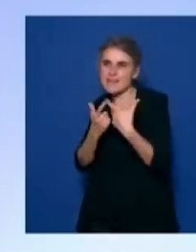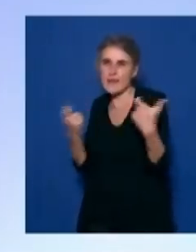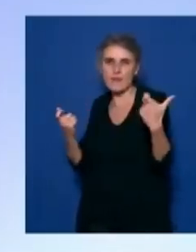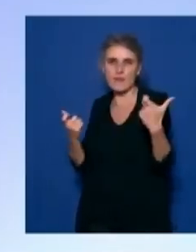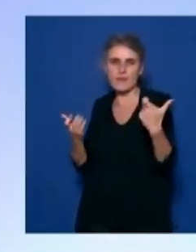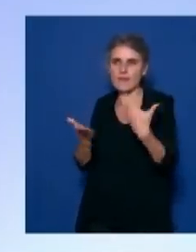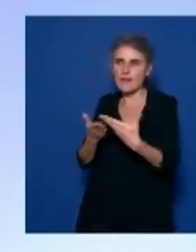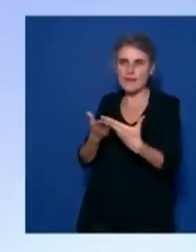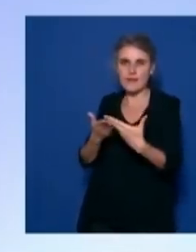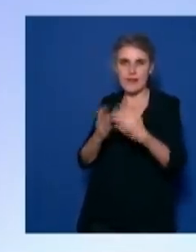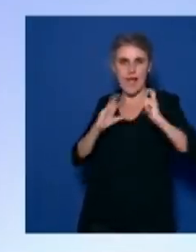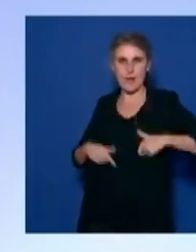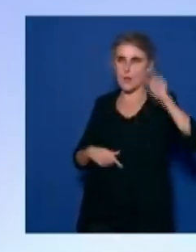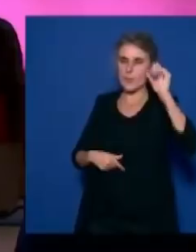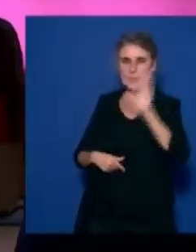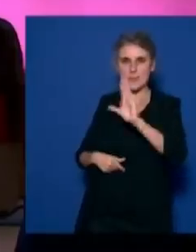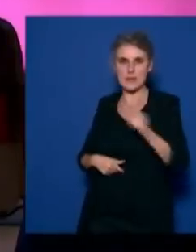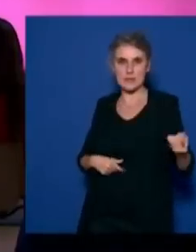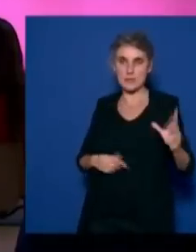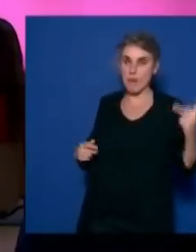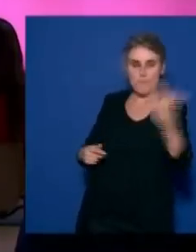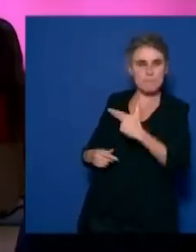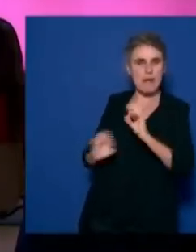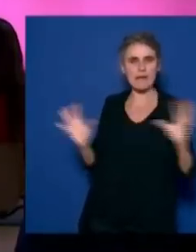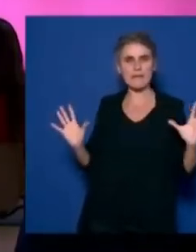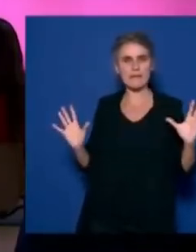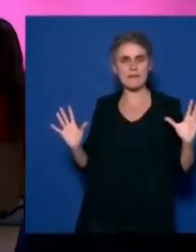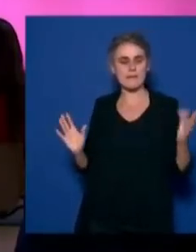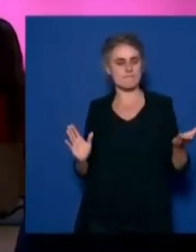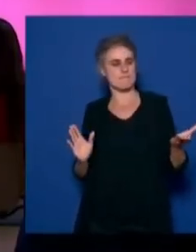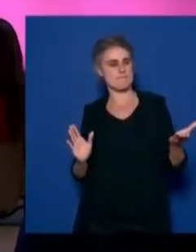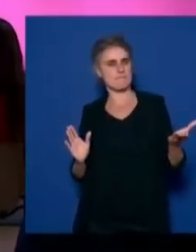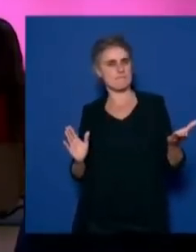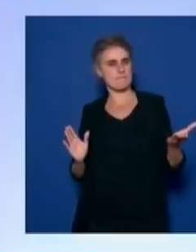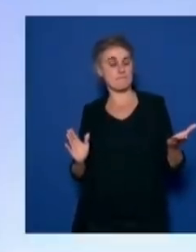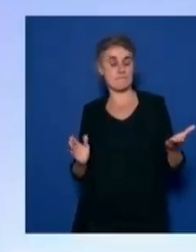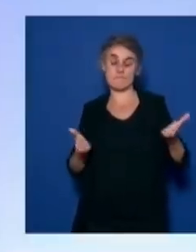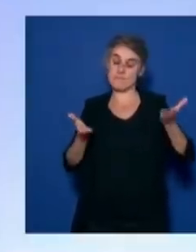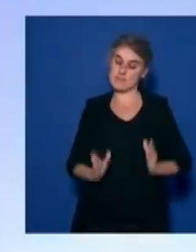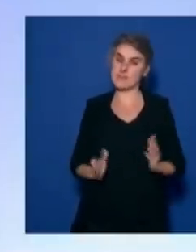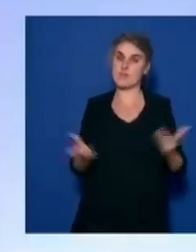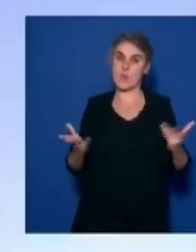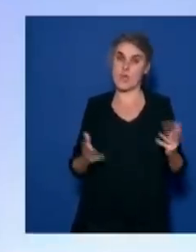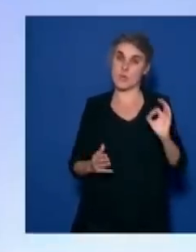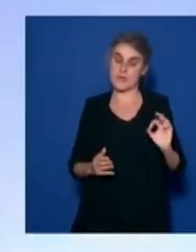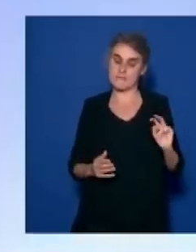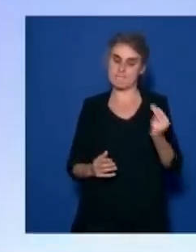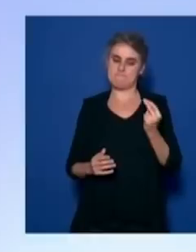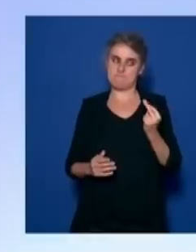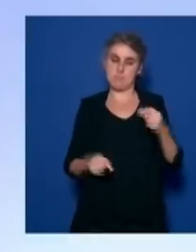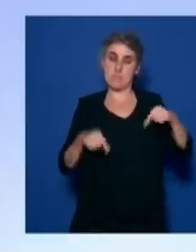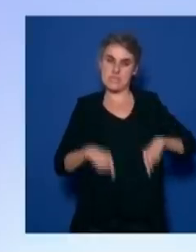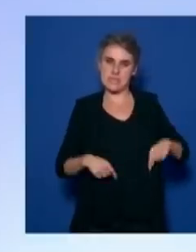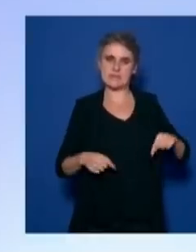de l'école républicaine j'ai pris une décision sans doute ai je la mesure et nous en avons beaucoup débattu avec les